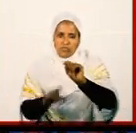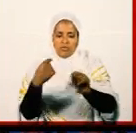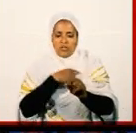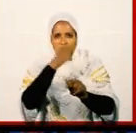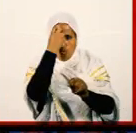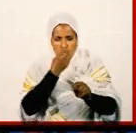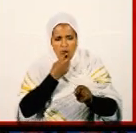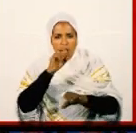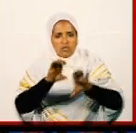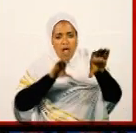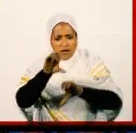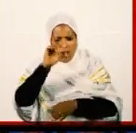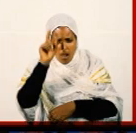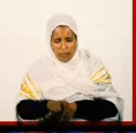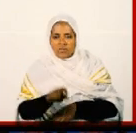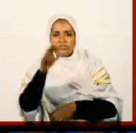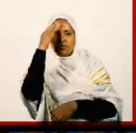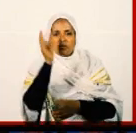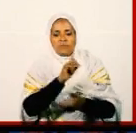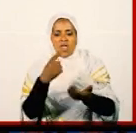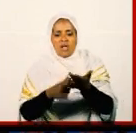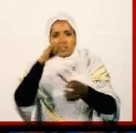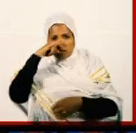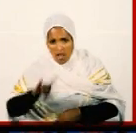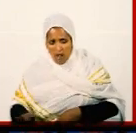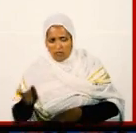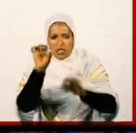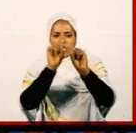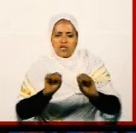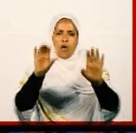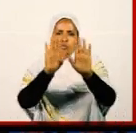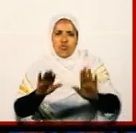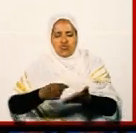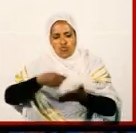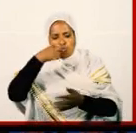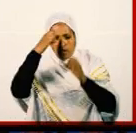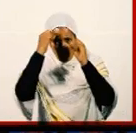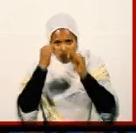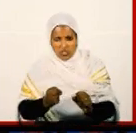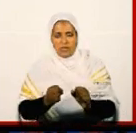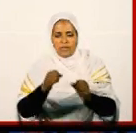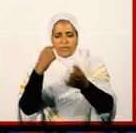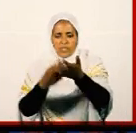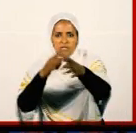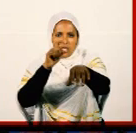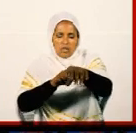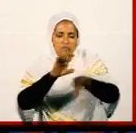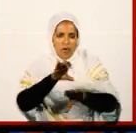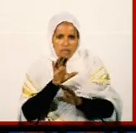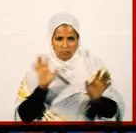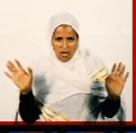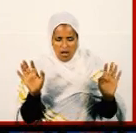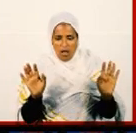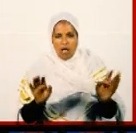እኛ ወላጅ ምንድን ነው ማድረግ ያለባቸው? እንግዲህ ወላጆች ማድረግ ያለባቸው ያንን ህፃን በቀዳሚና በእሁድ መቁረብ የሚችልበት በዚያ ሰዓት ማለት እኮ